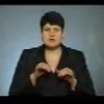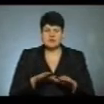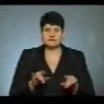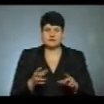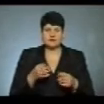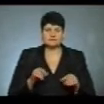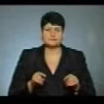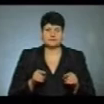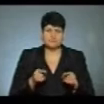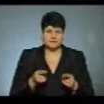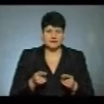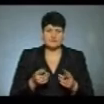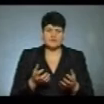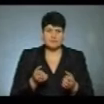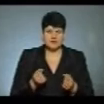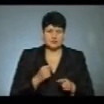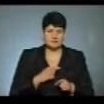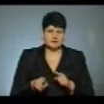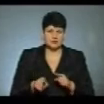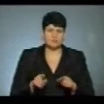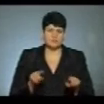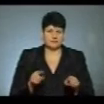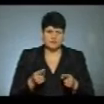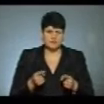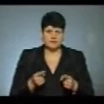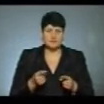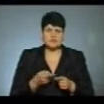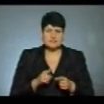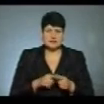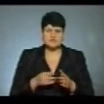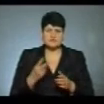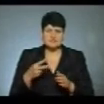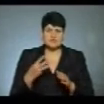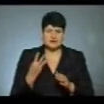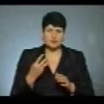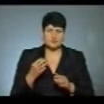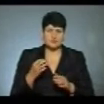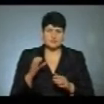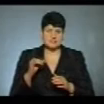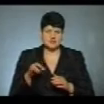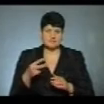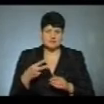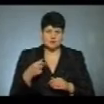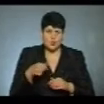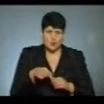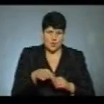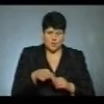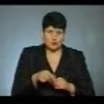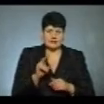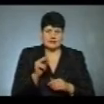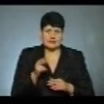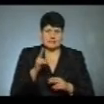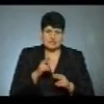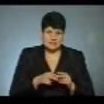тримання під вартою, взявши негайно під вартою зали суду. Строк тримання під вартою рахувати з 23.01.2020 року. Датою закінчення ухвали